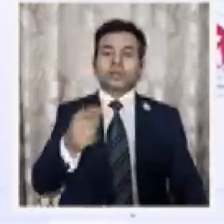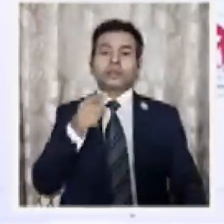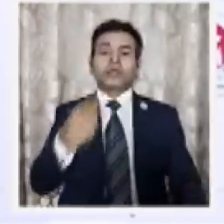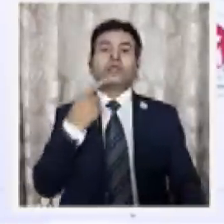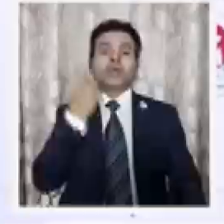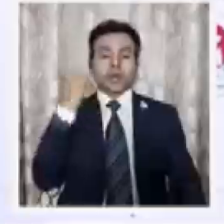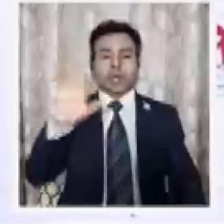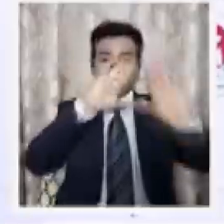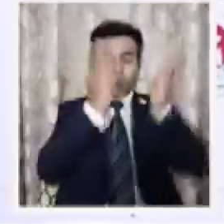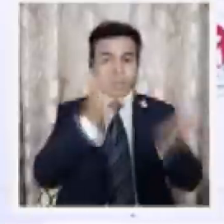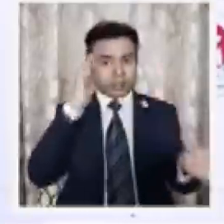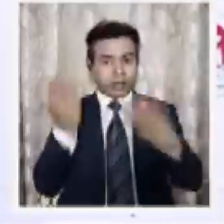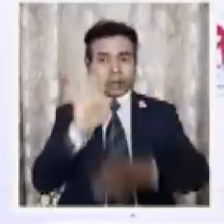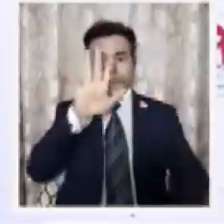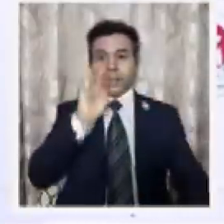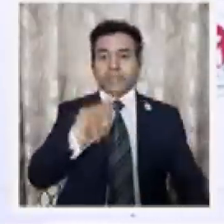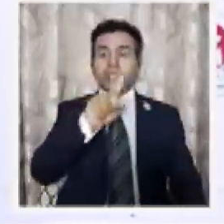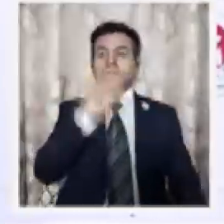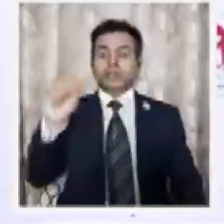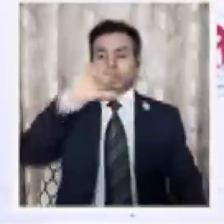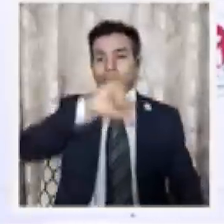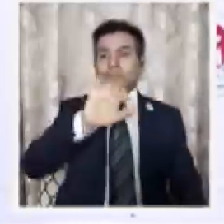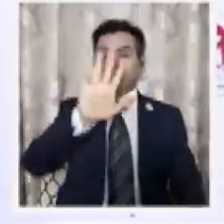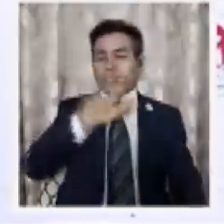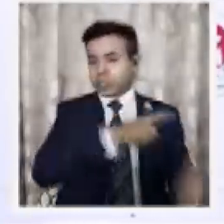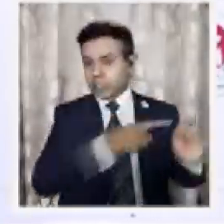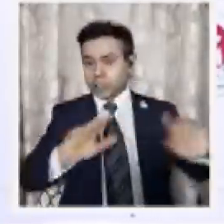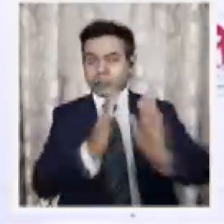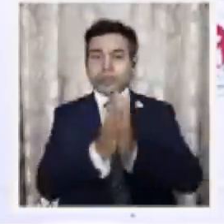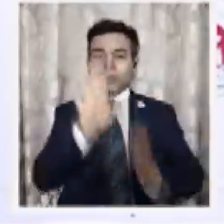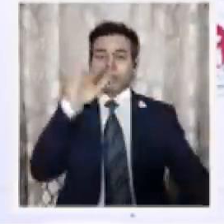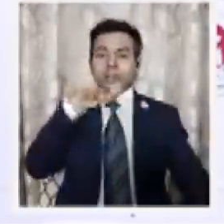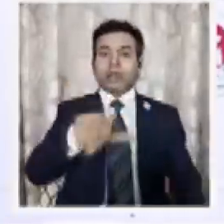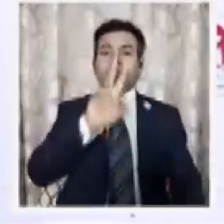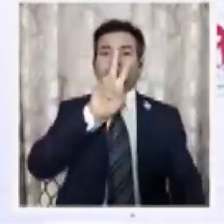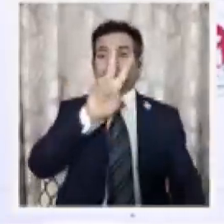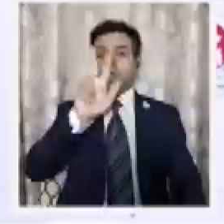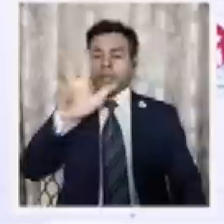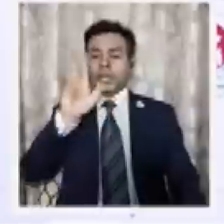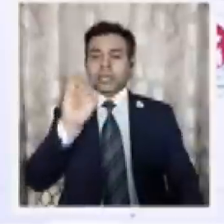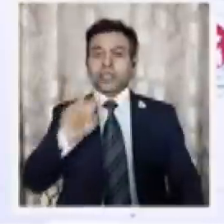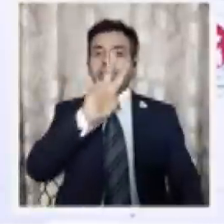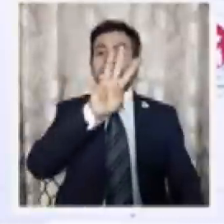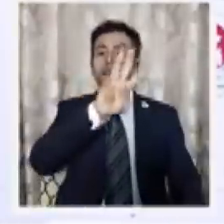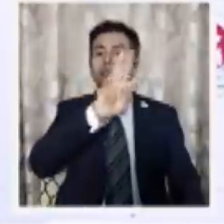1,11,25,245 জন। মৃত্যুবরণ করেছেন বিশ্বে চব্বিশ ঘন্টায় 5,195 জন এবং এ পর্যন্ত